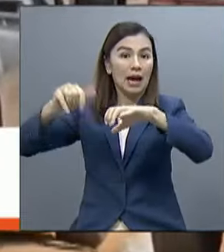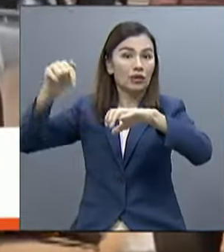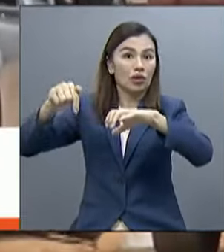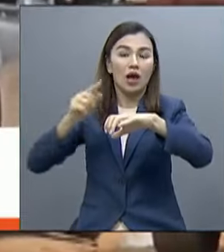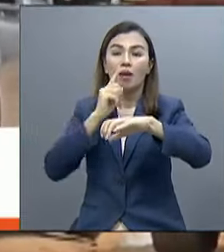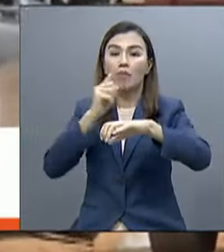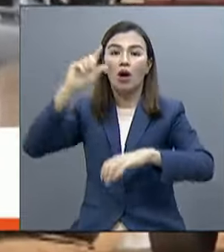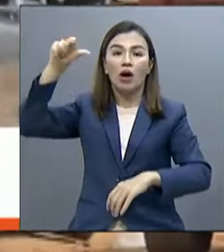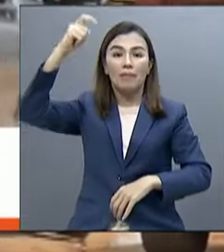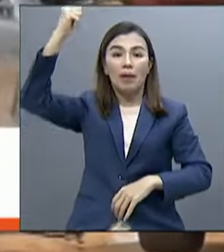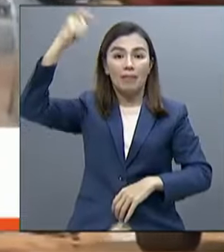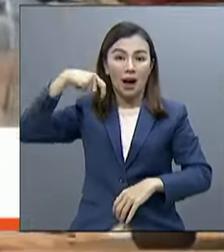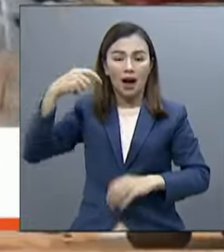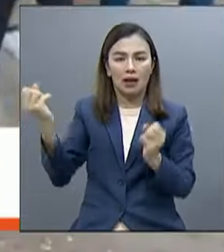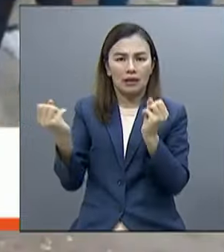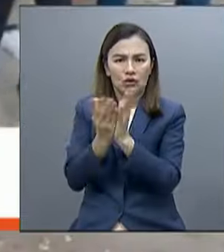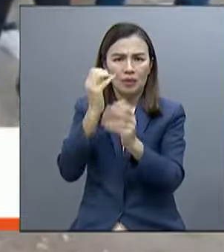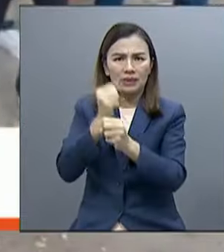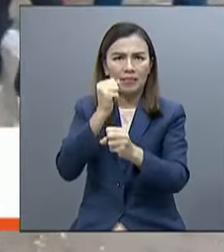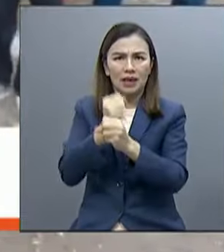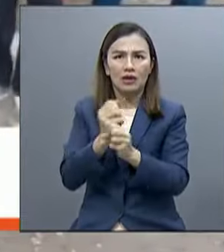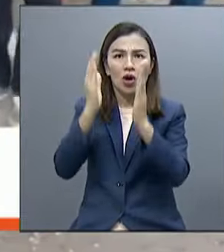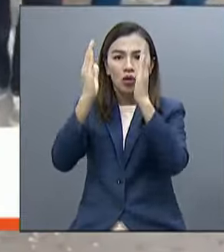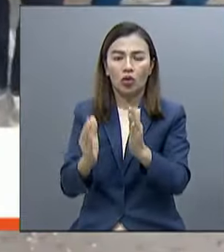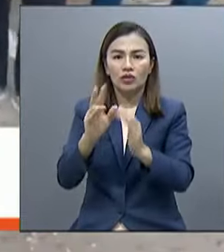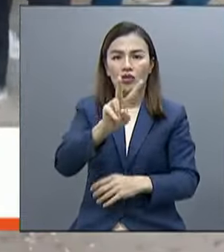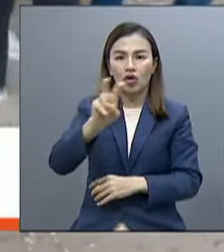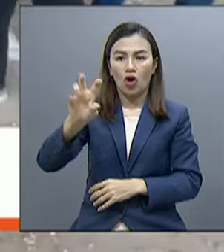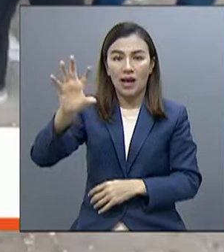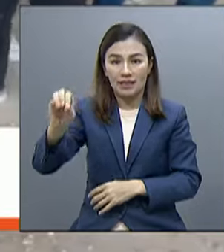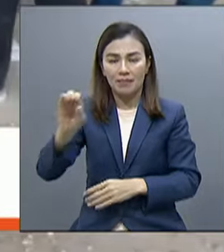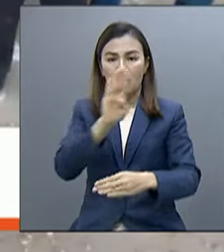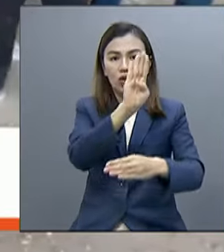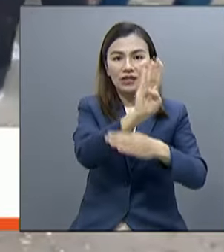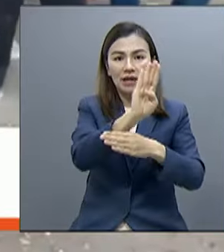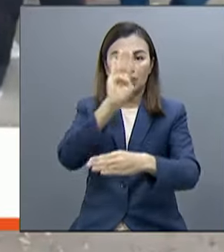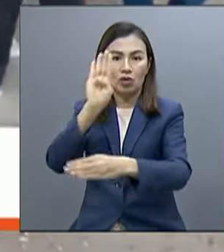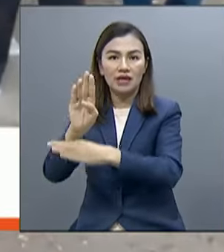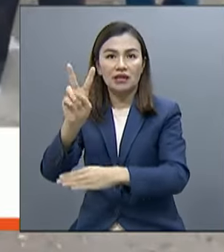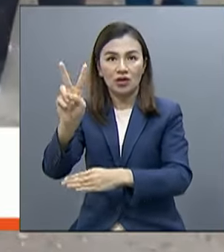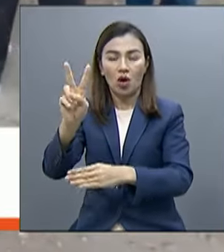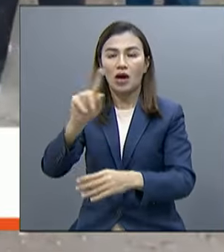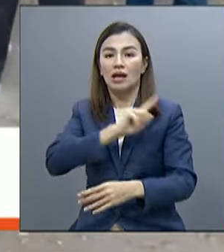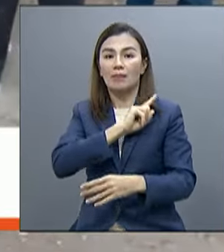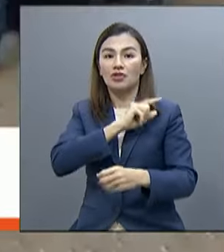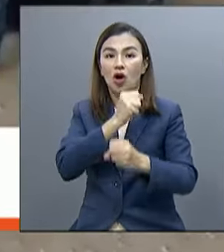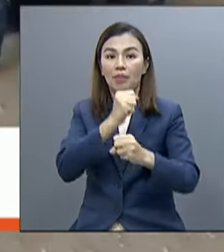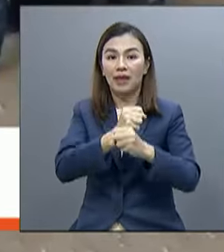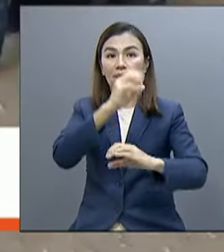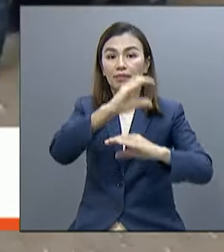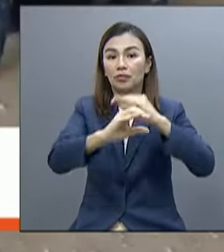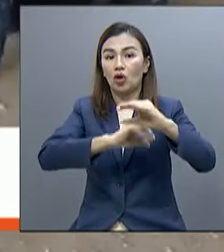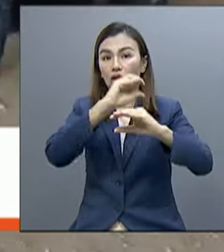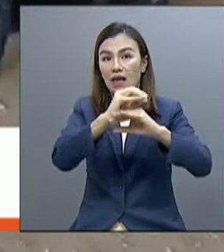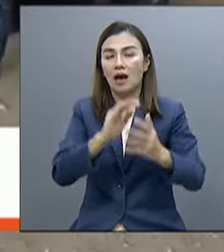เมียนมาร์ที่ได้รับผลกระทบมีทั้งหมด 250คนจาก 2บริษัทซึ่งเป็นบริษัทรับเหมาช่วงยืนยันว่าจะ